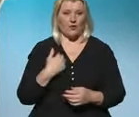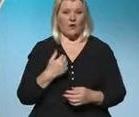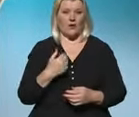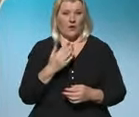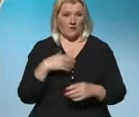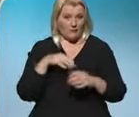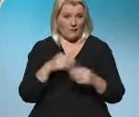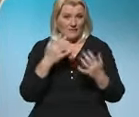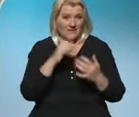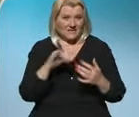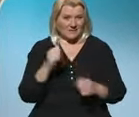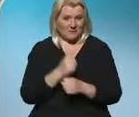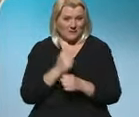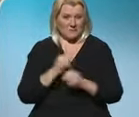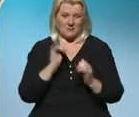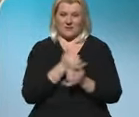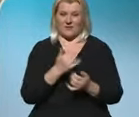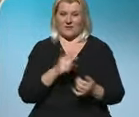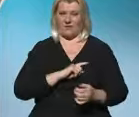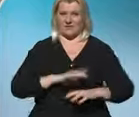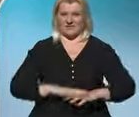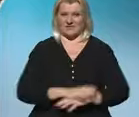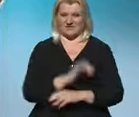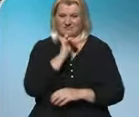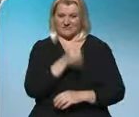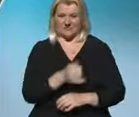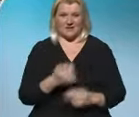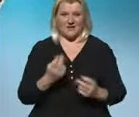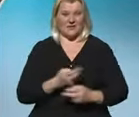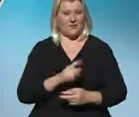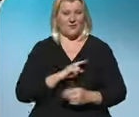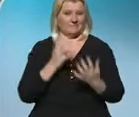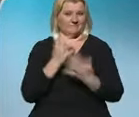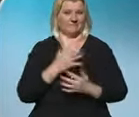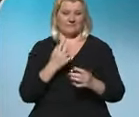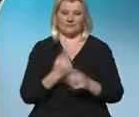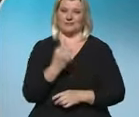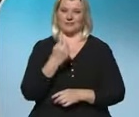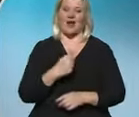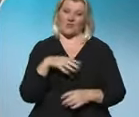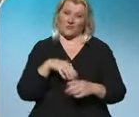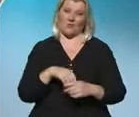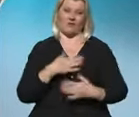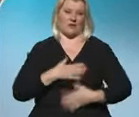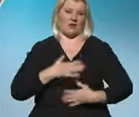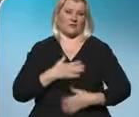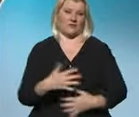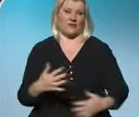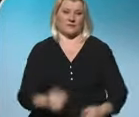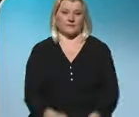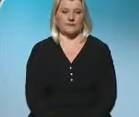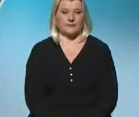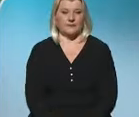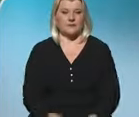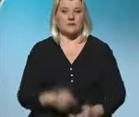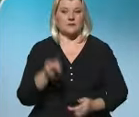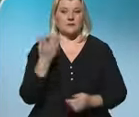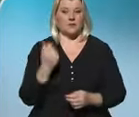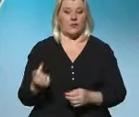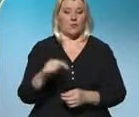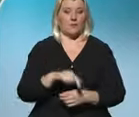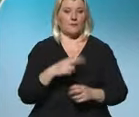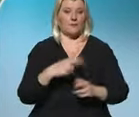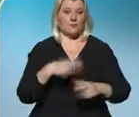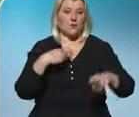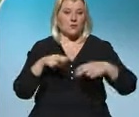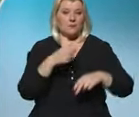jako branži, mě přijde docela bizarní, takže se na to tak jako koukám a mám z toho velkou radost. Byla jste tady naposledy 1. listopadu,